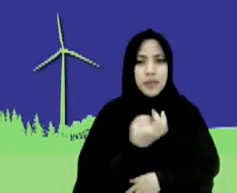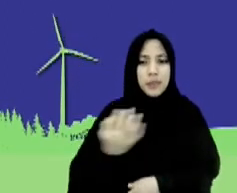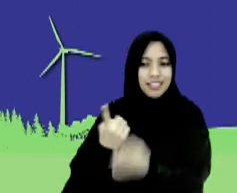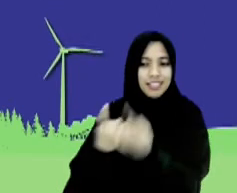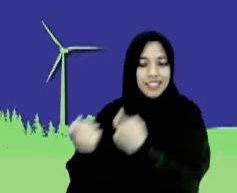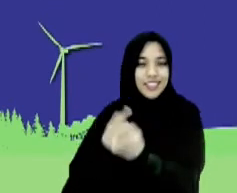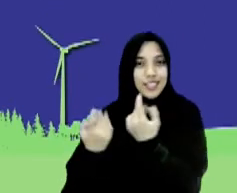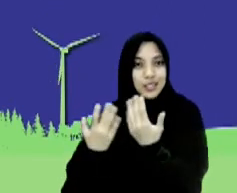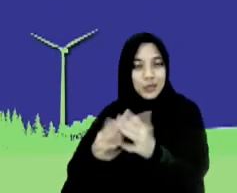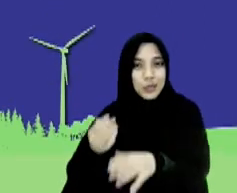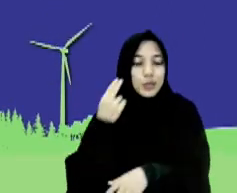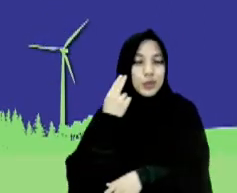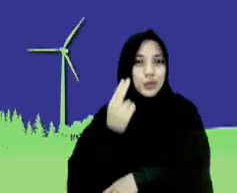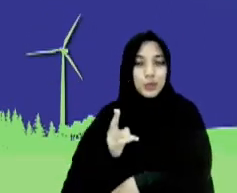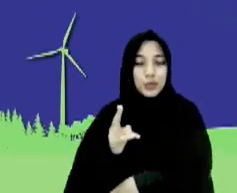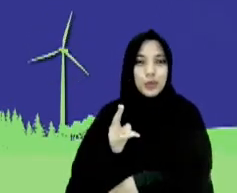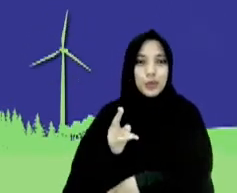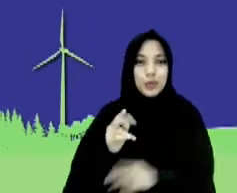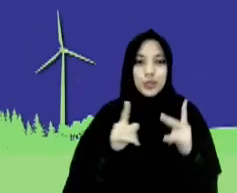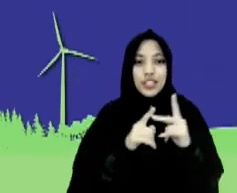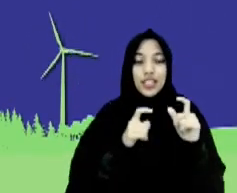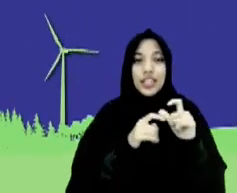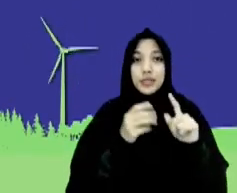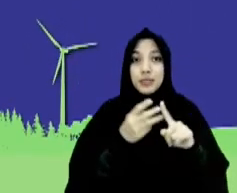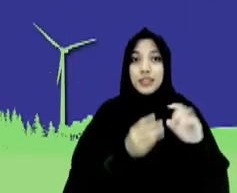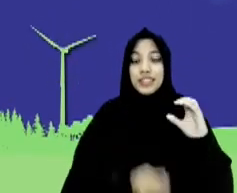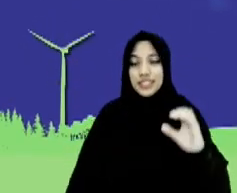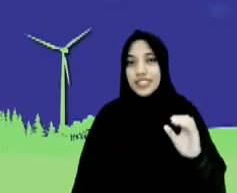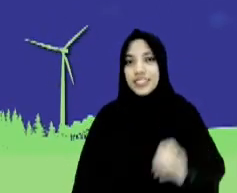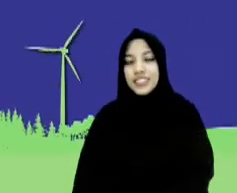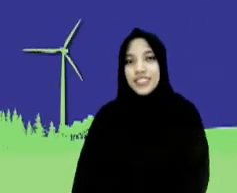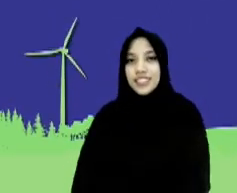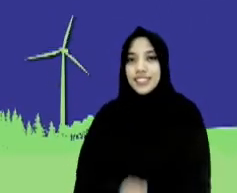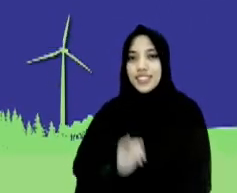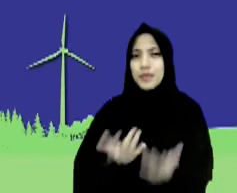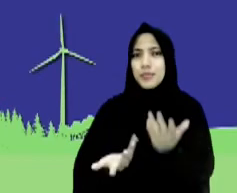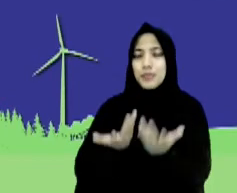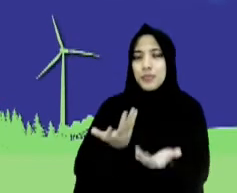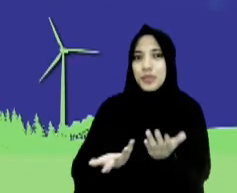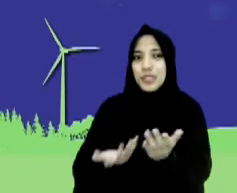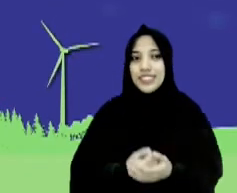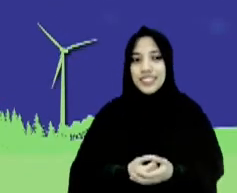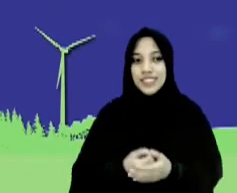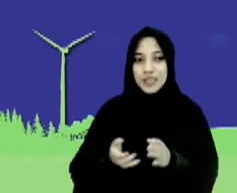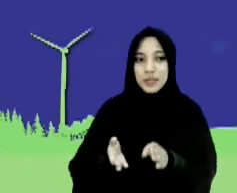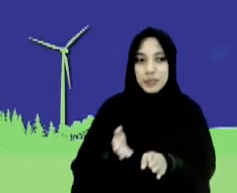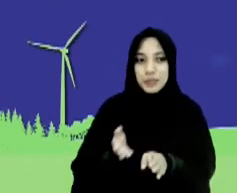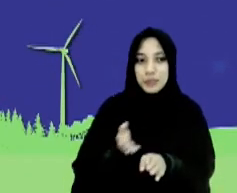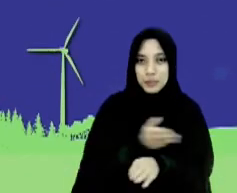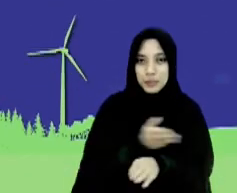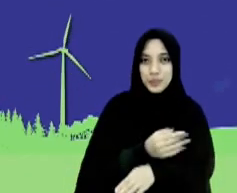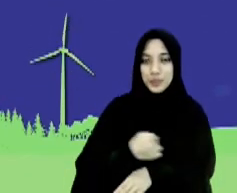ditujukan ke HSBC Nah mungkin e apa namanya mungkin sebelumnya kita